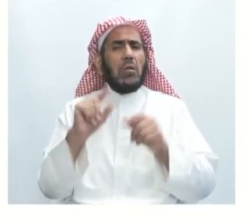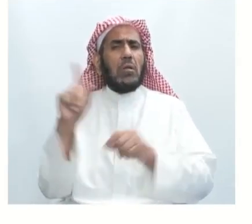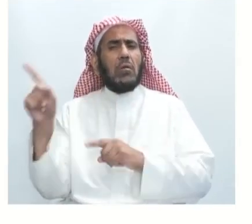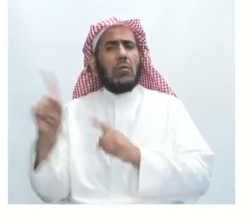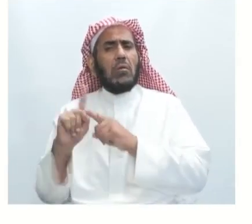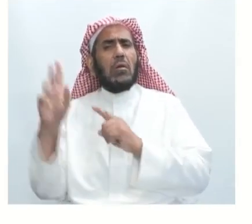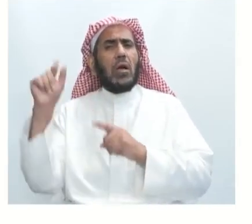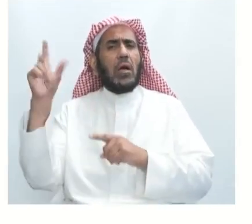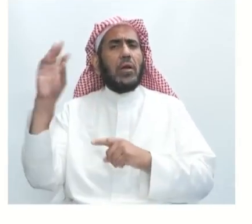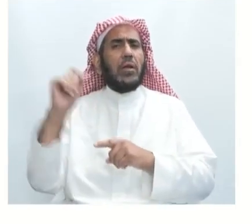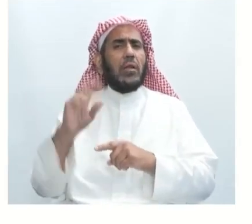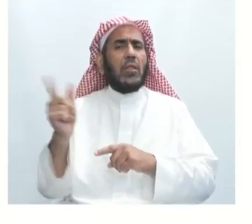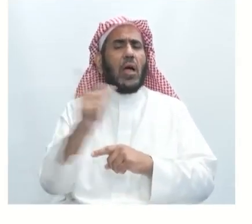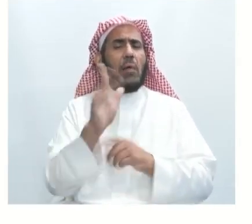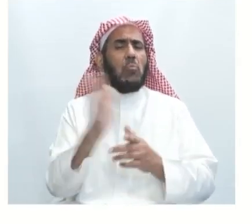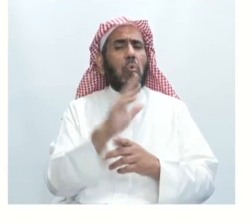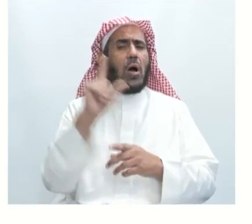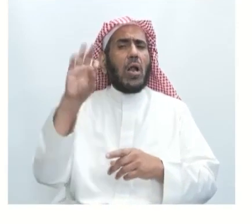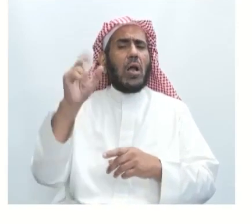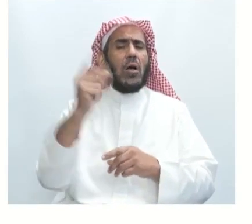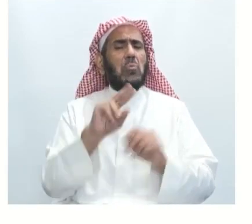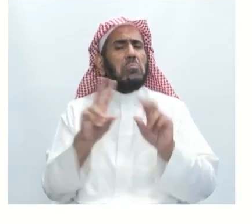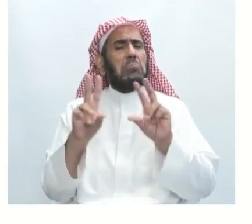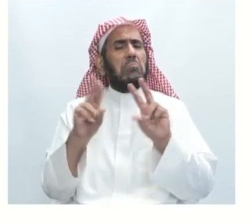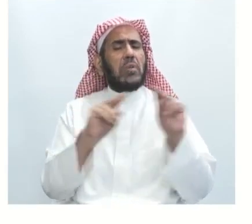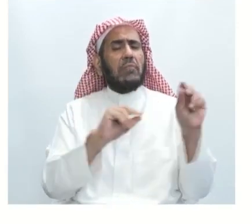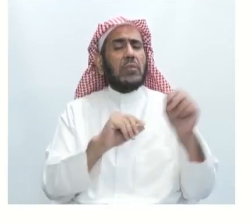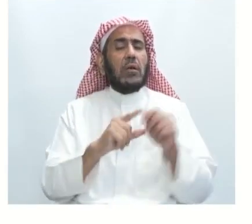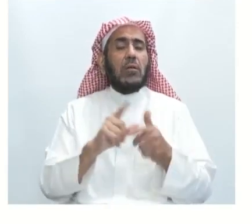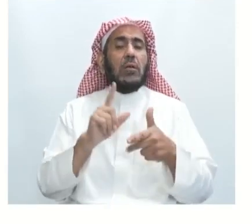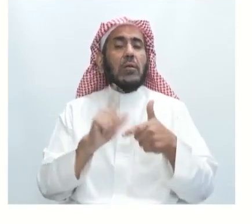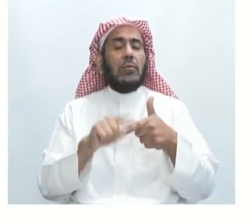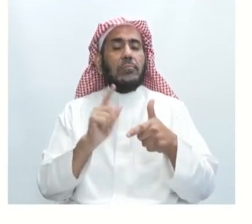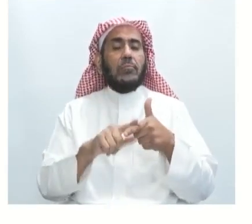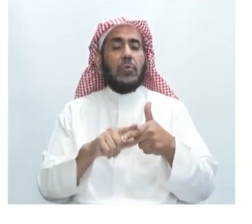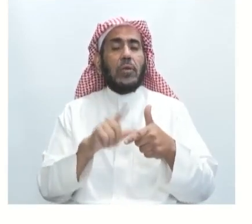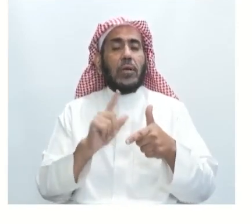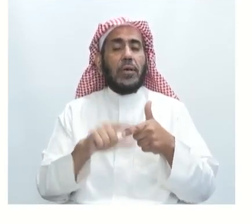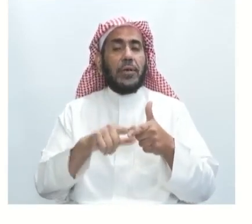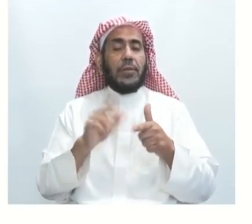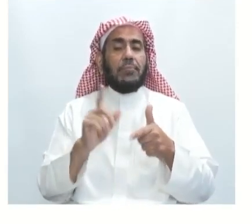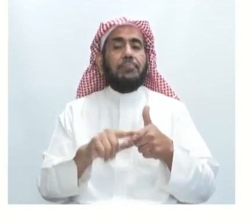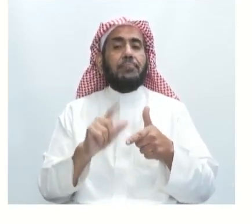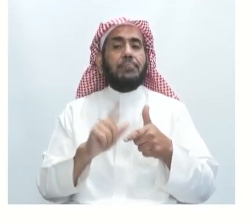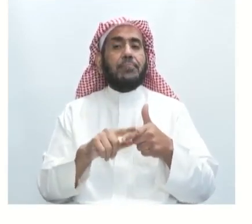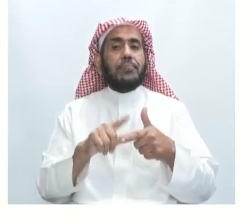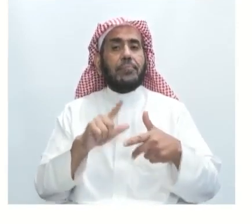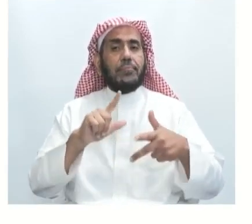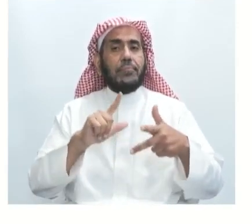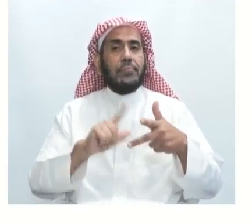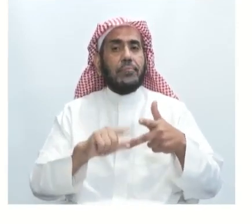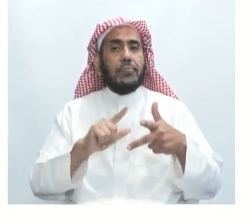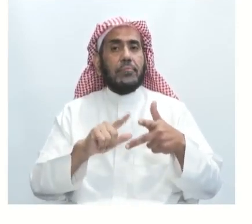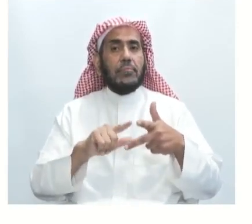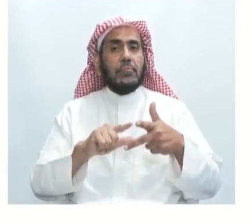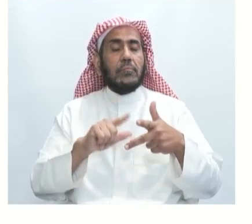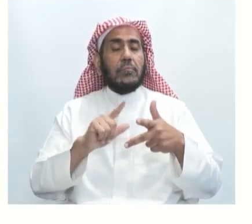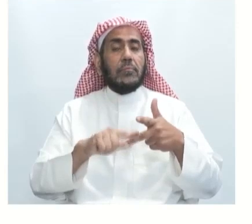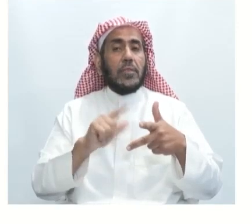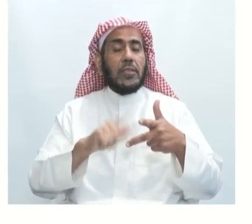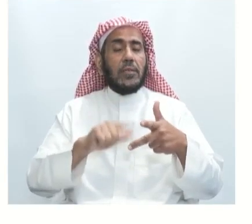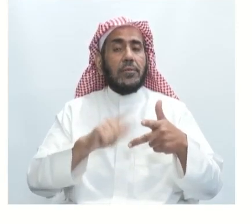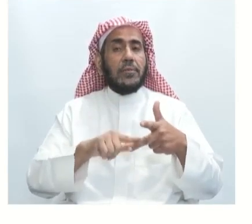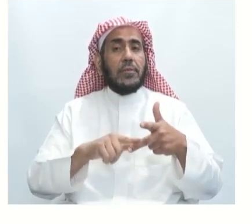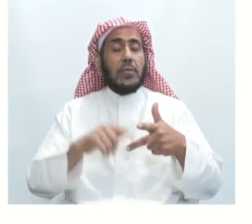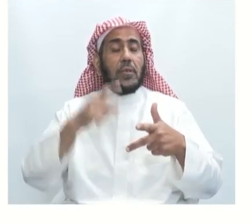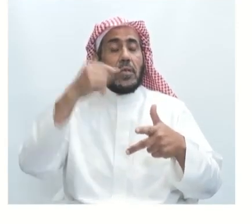القانون هذا الوجه الثاني من اوجه مصطلح القانون ومصطلح النظام الثالث